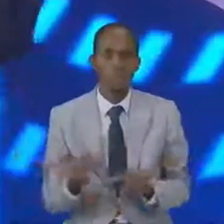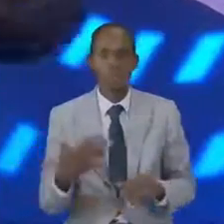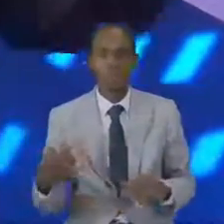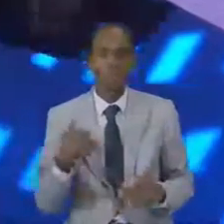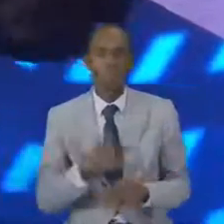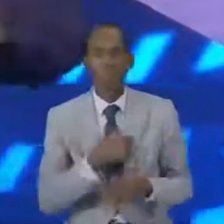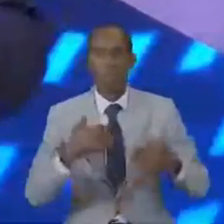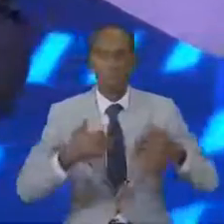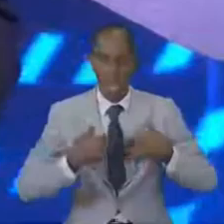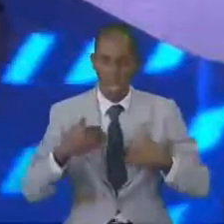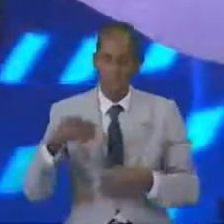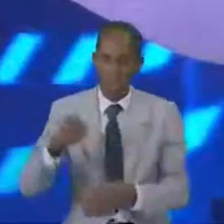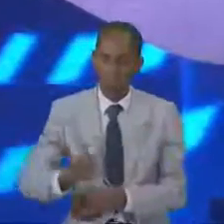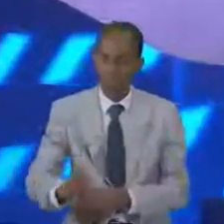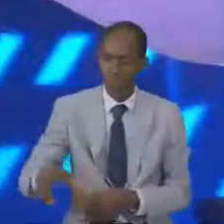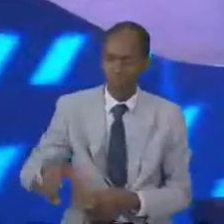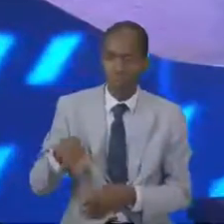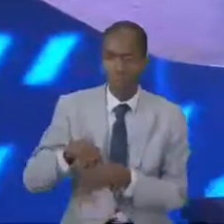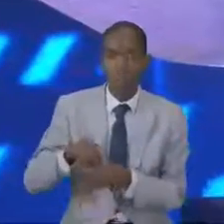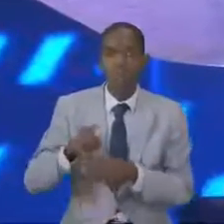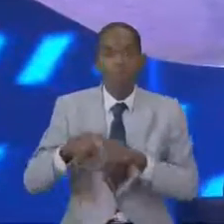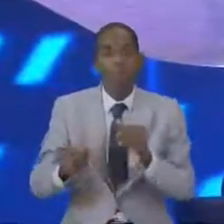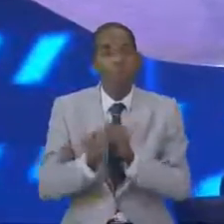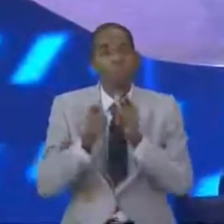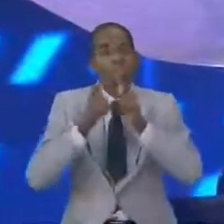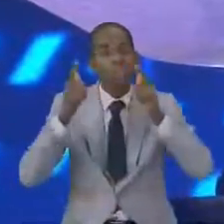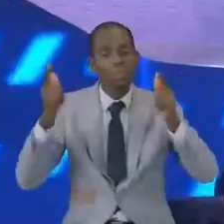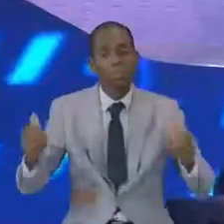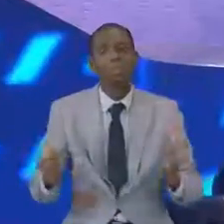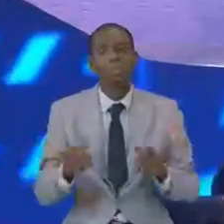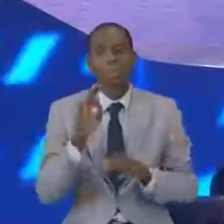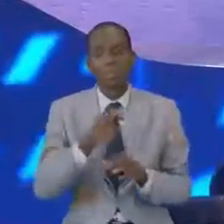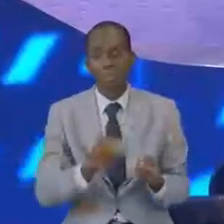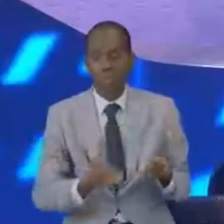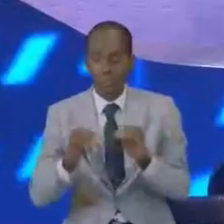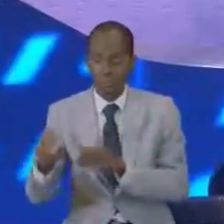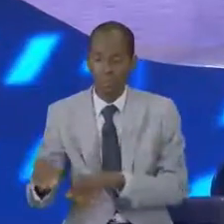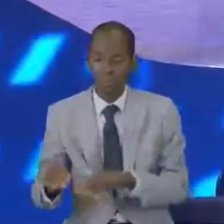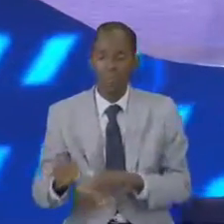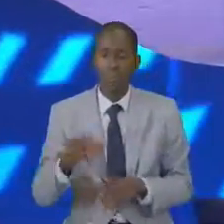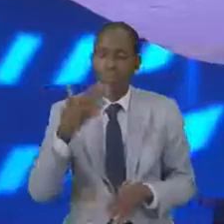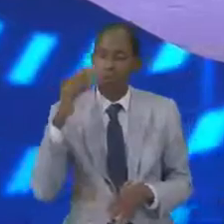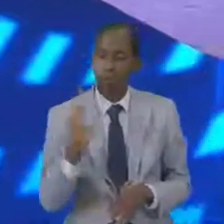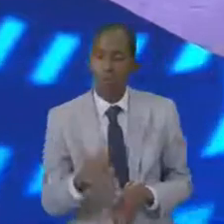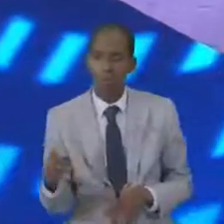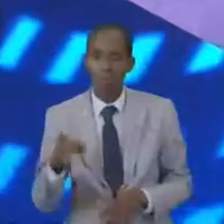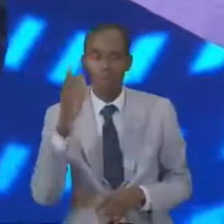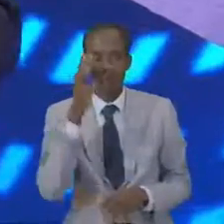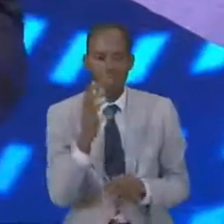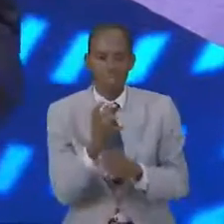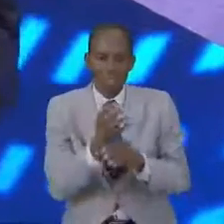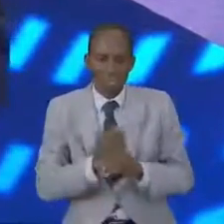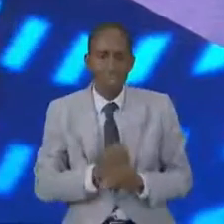semé mais grande est la moisson si vous semez le mal le même mal vous allez récolter